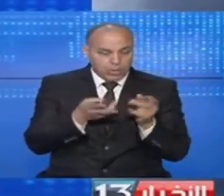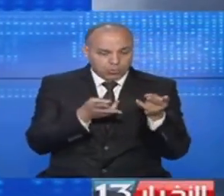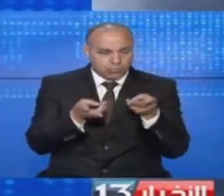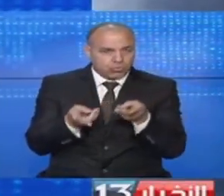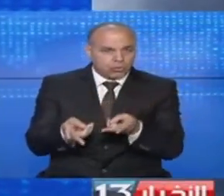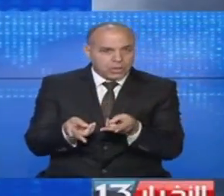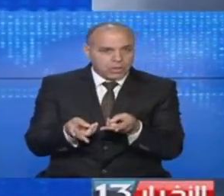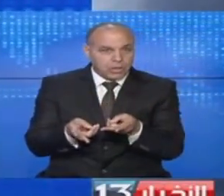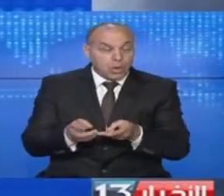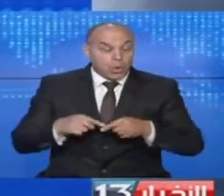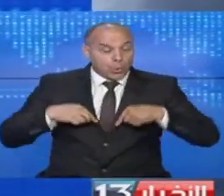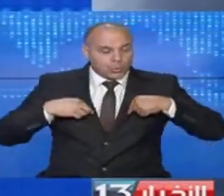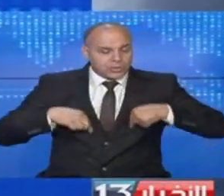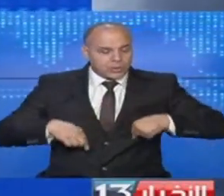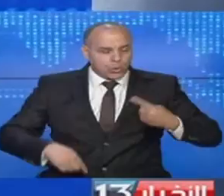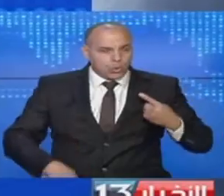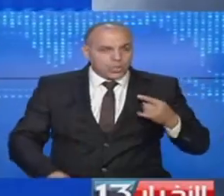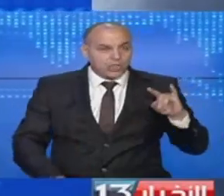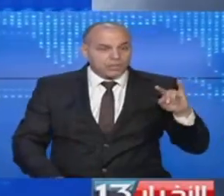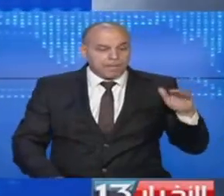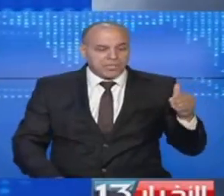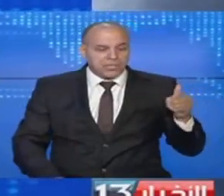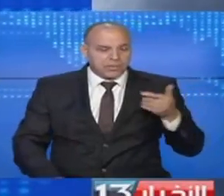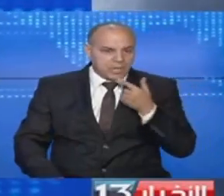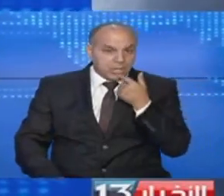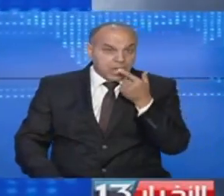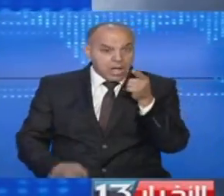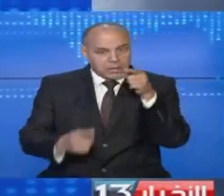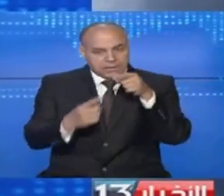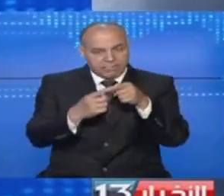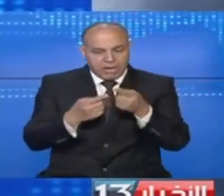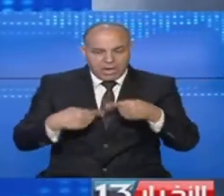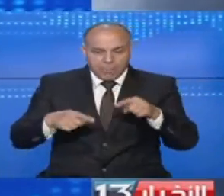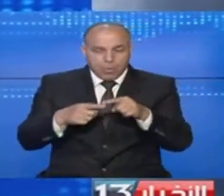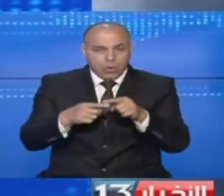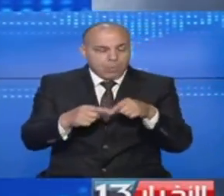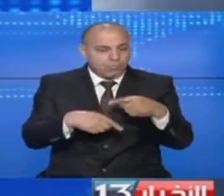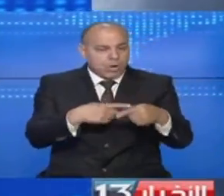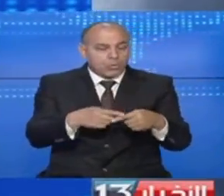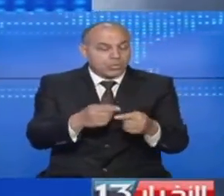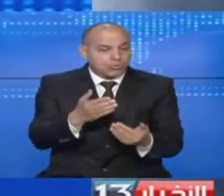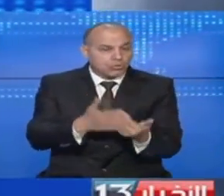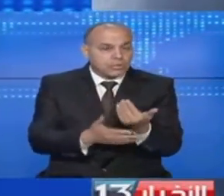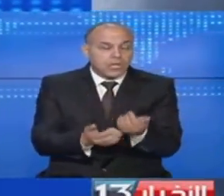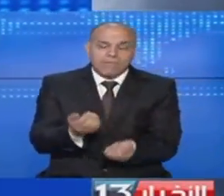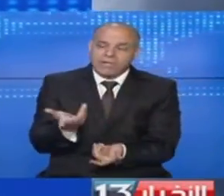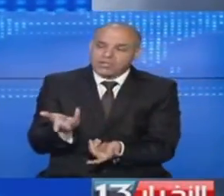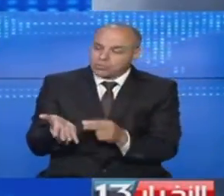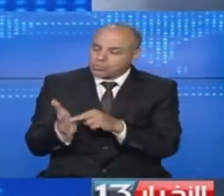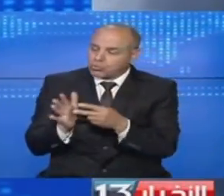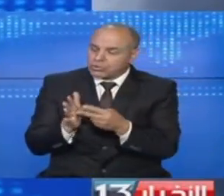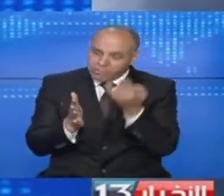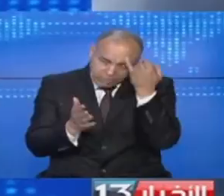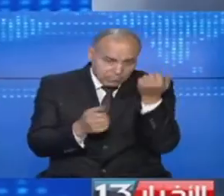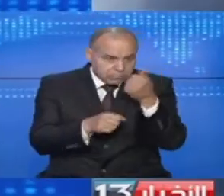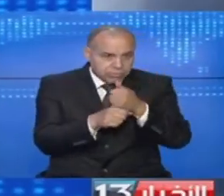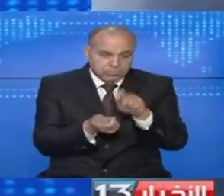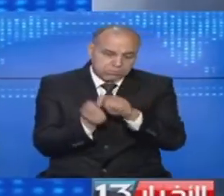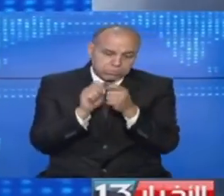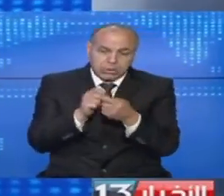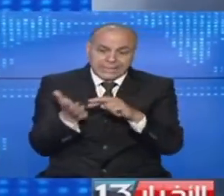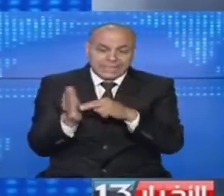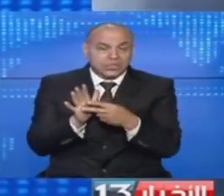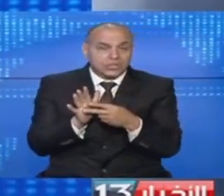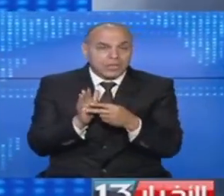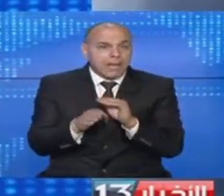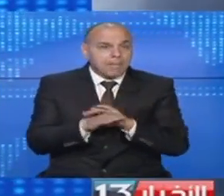وبحضور رئيس الحكومة هشام المشيشي. تهدف القمة إلى مواكبة آخر التطورات وابتكارات التحولات